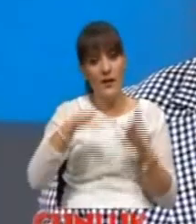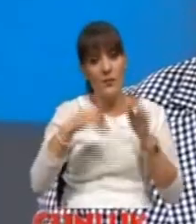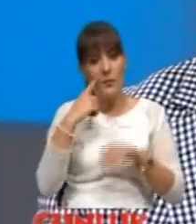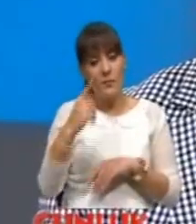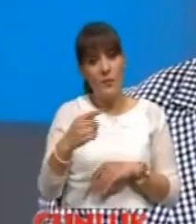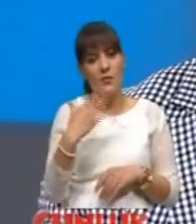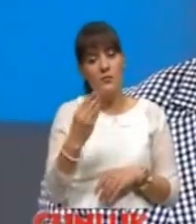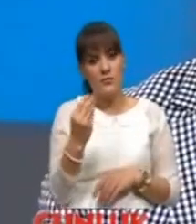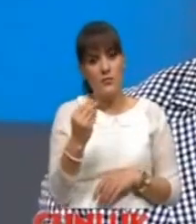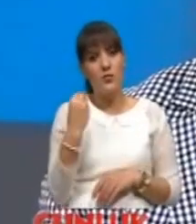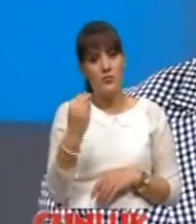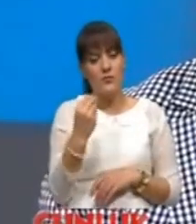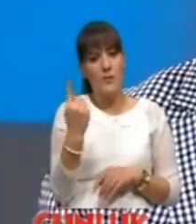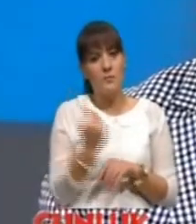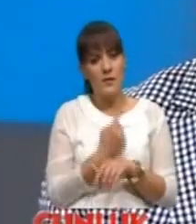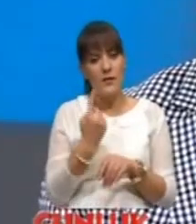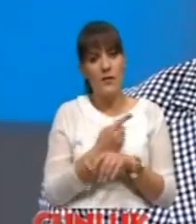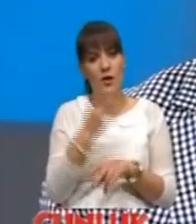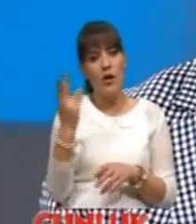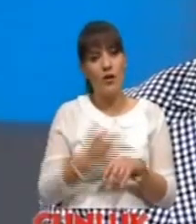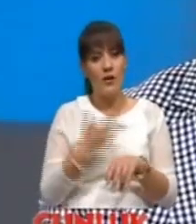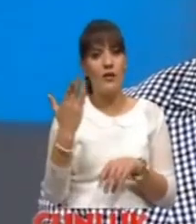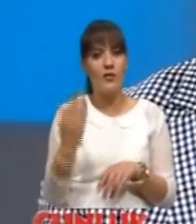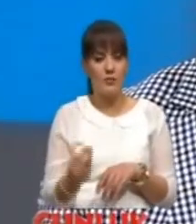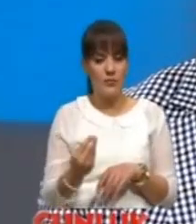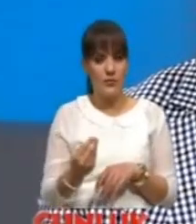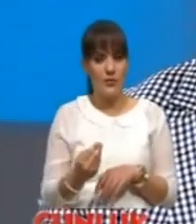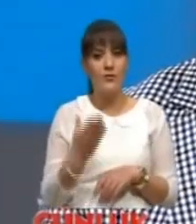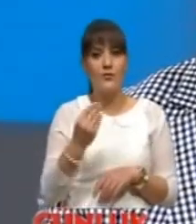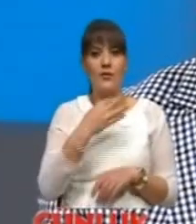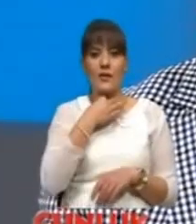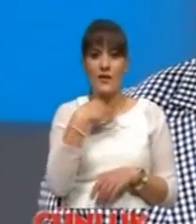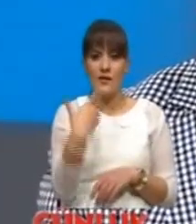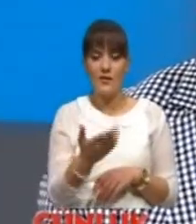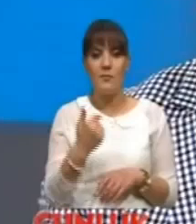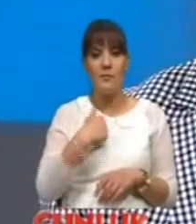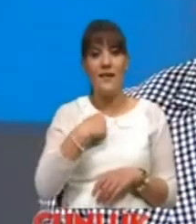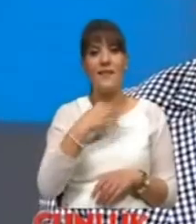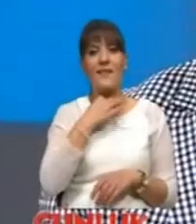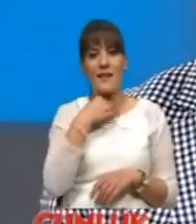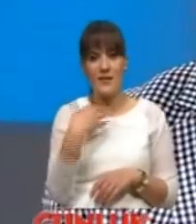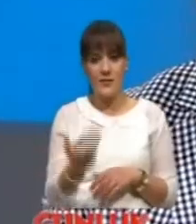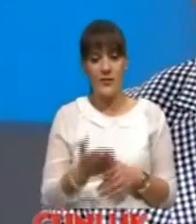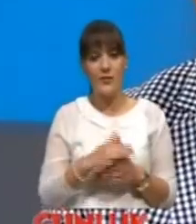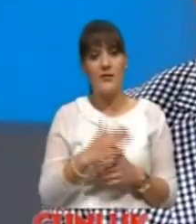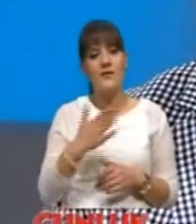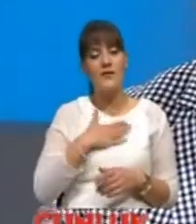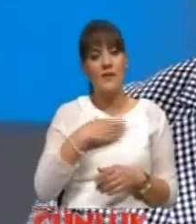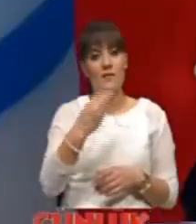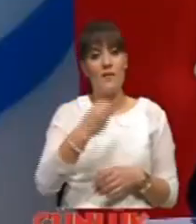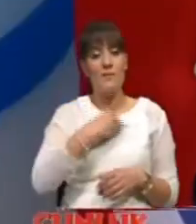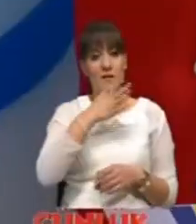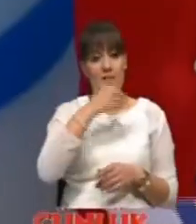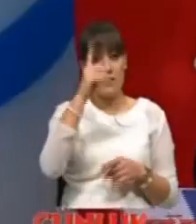da harika, çok efendim güzel bir örnek oluşuyor. Aynen öyle. Çok teşekkür ediyoruz. Evet, ben de teşekkür ederim. Sağ olun, verdiğiniz bilgiler için.